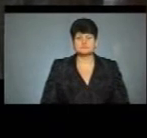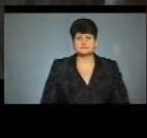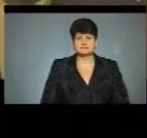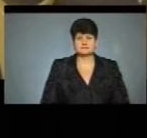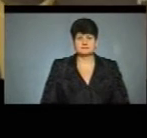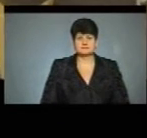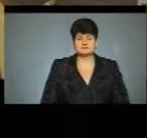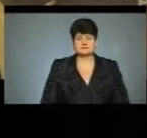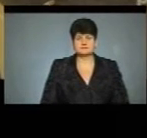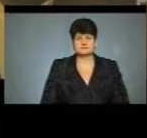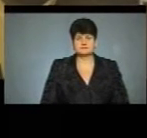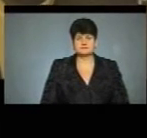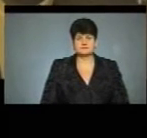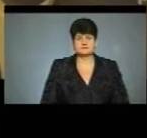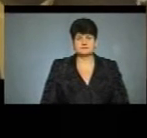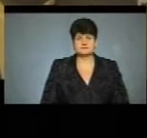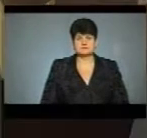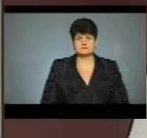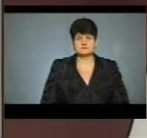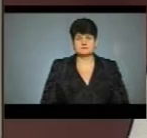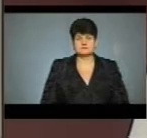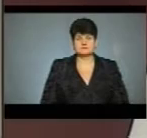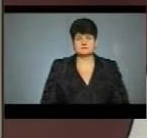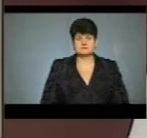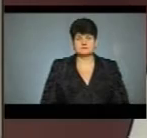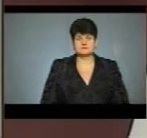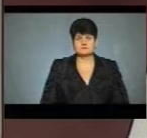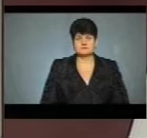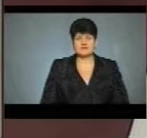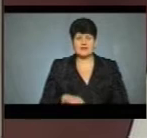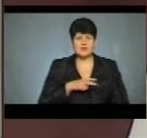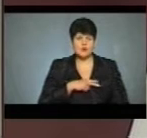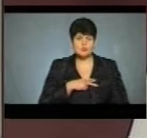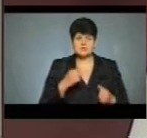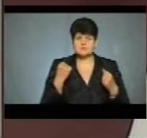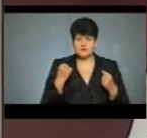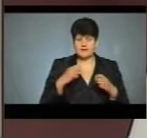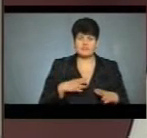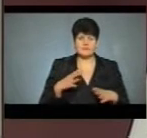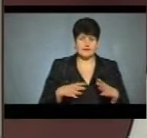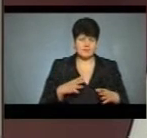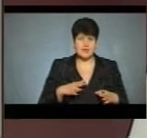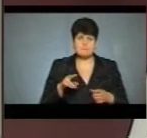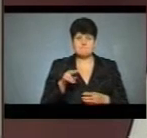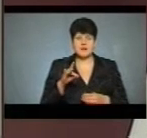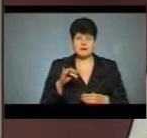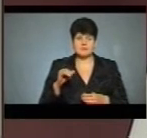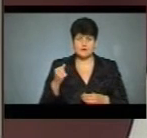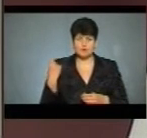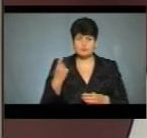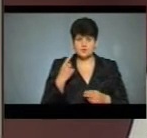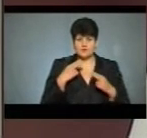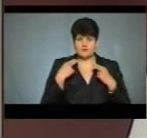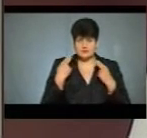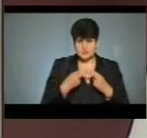Марта Журавель. Новини на Суспільному. Тернопіль. Нагородження спортсменів, тренерів та партнерів обласної федерації легкої